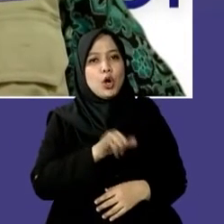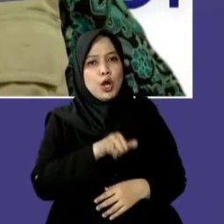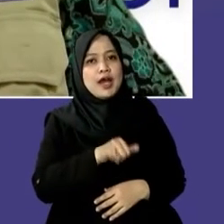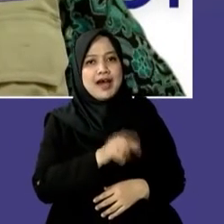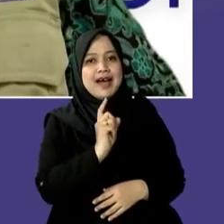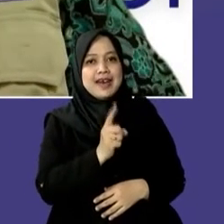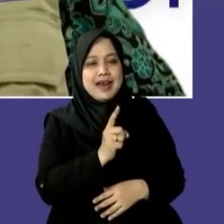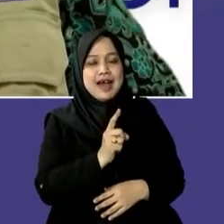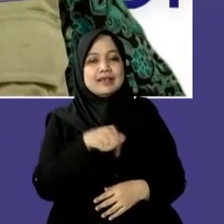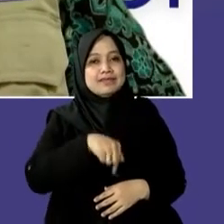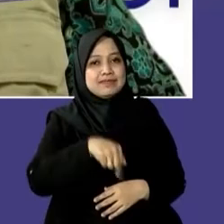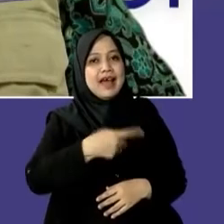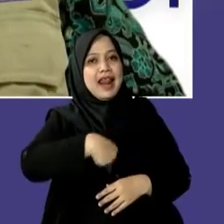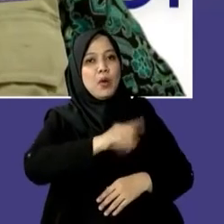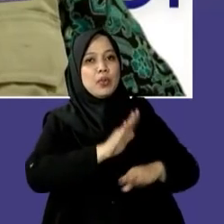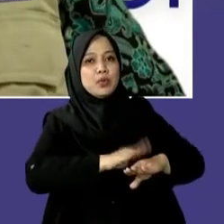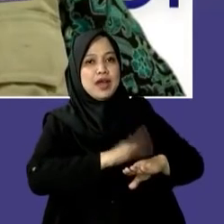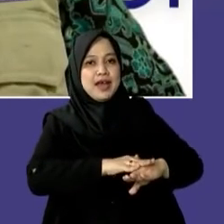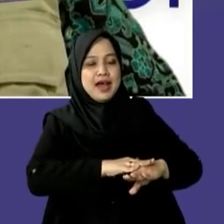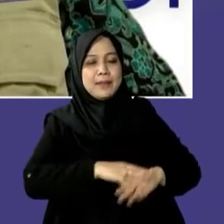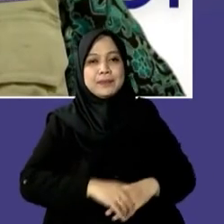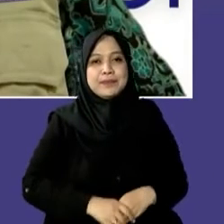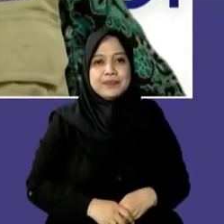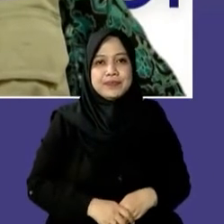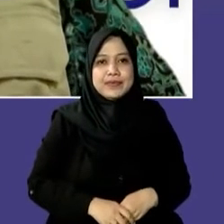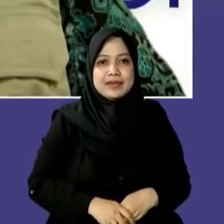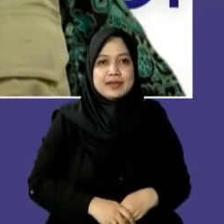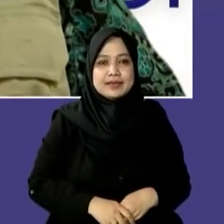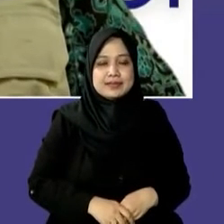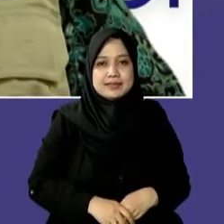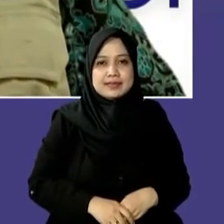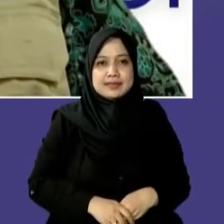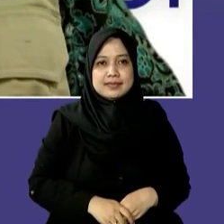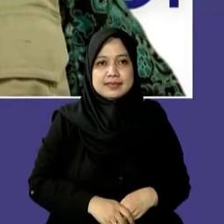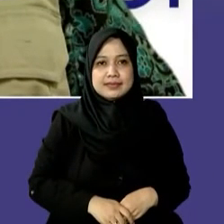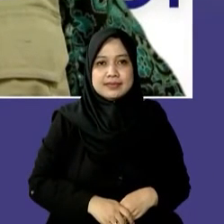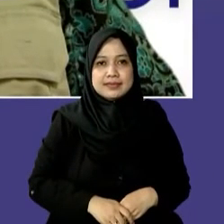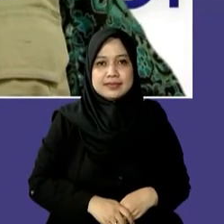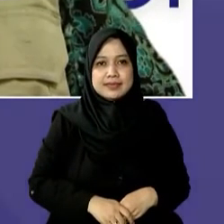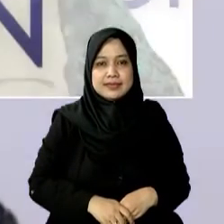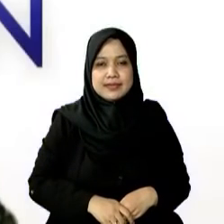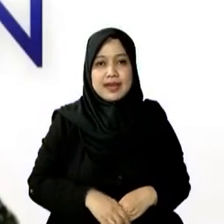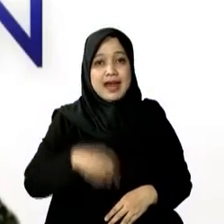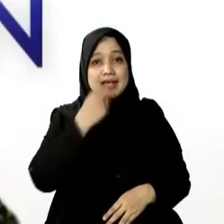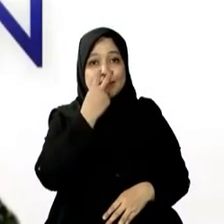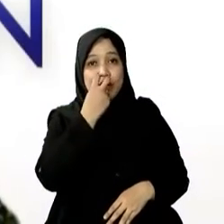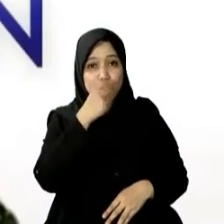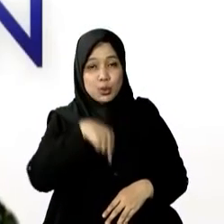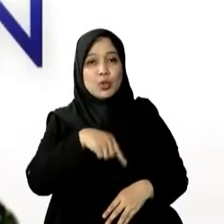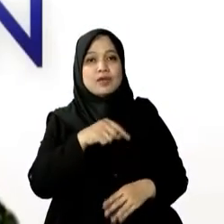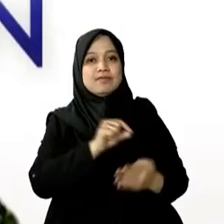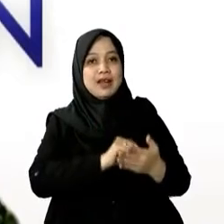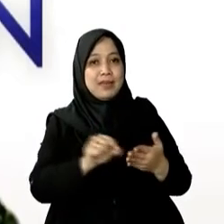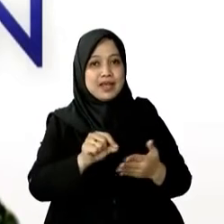ada melalui kebudayaan-kebudayaan Jadi melalui apa Eh gerakan di Bandung Bangkit